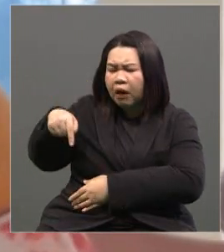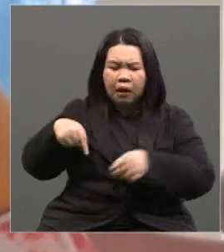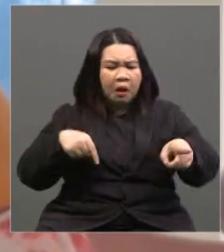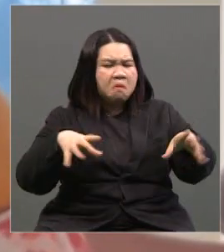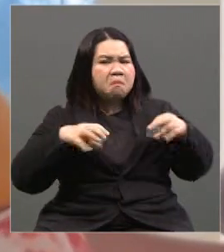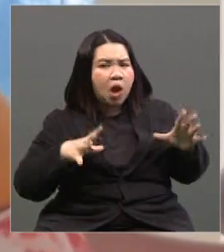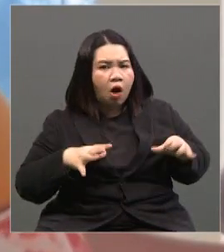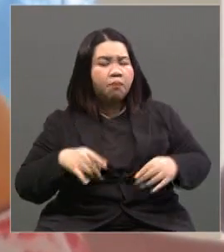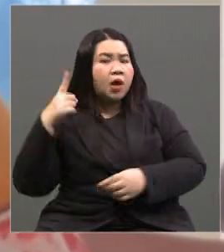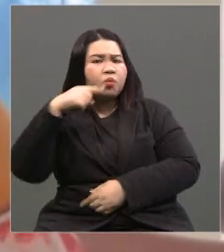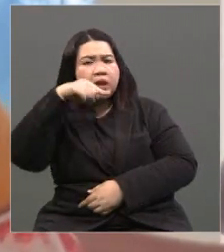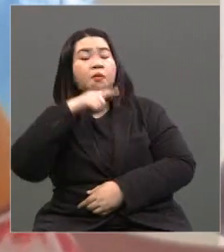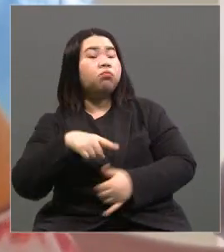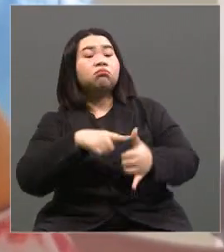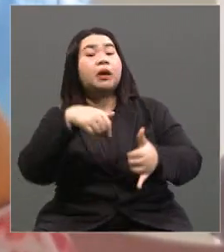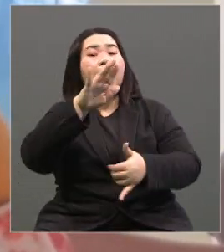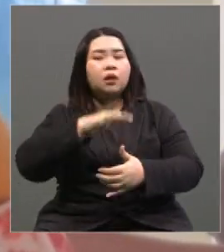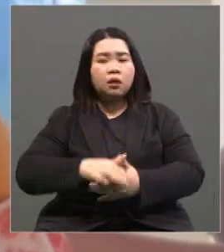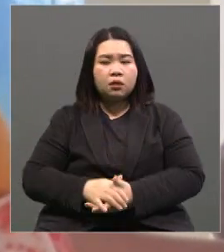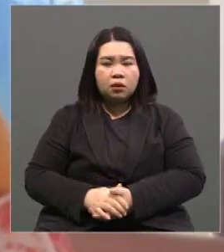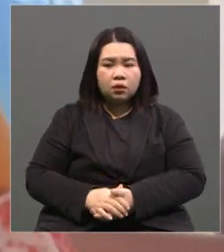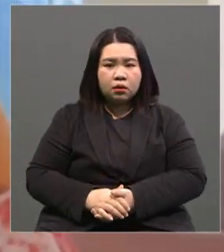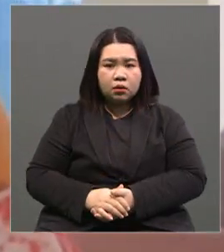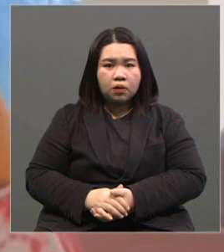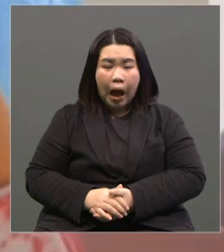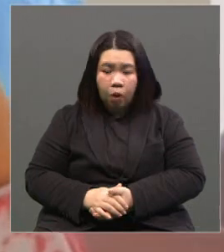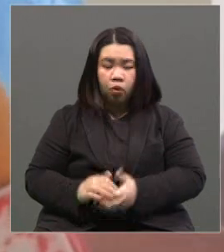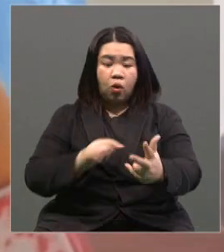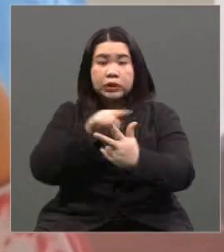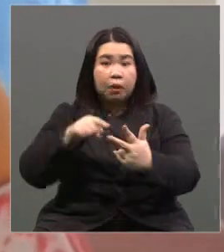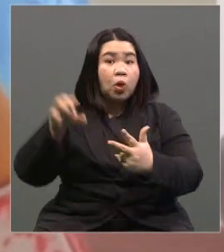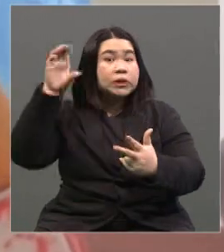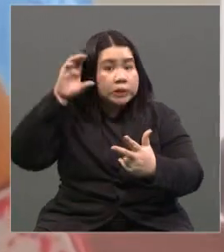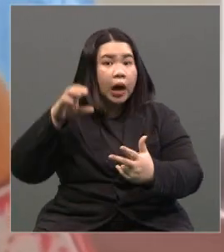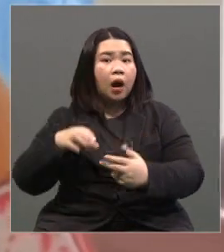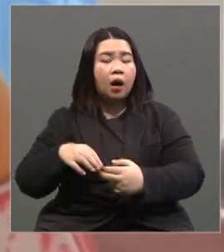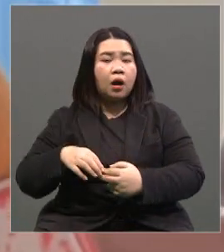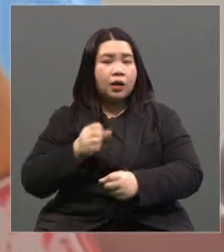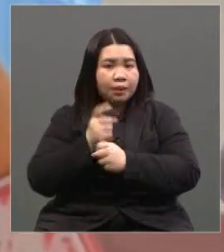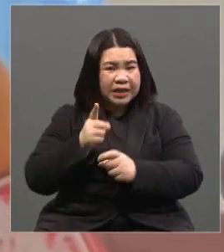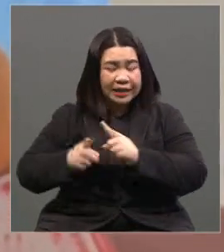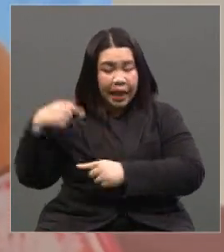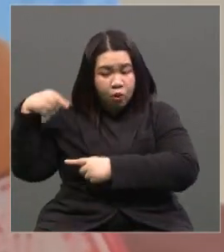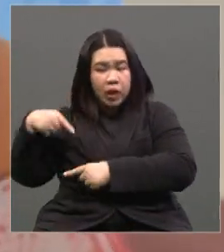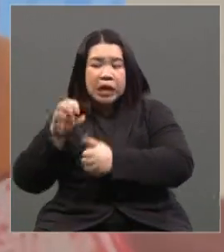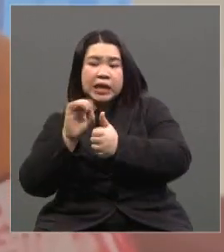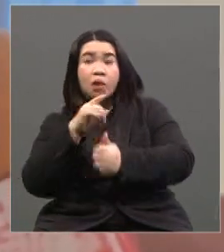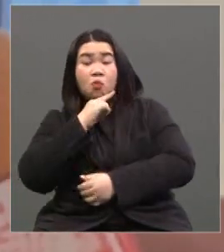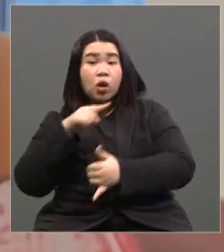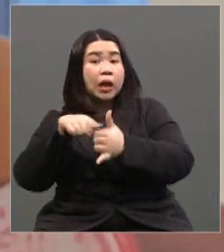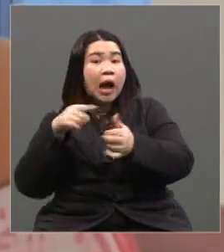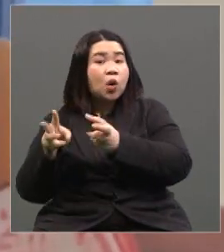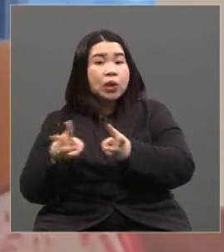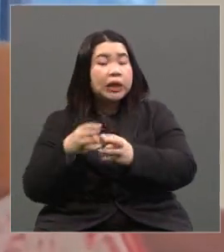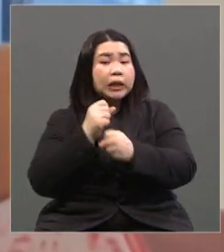ผู้หญิงไทยก็พูดเล่นบ่อยนะเอาไปฆ่าเลยนะไอ้นี่ก็เป็นค่าจริงแต่ผู้หญิงไทยคนแนะนำวิธีการนะว่าถ้าฆ่าทำอย่าง